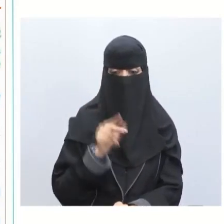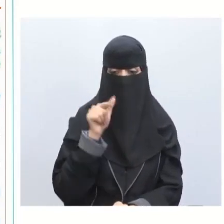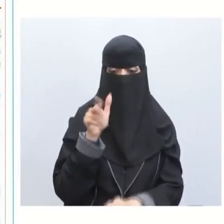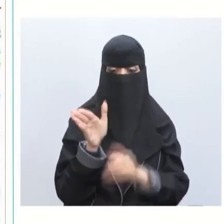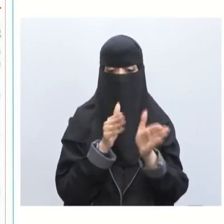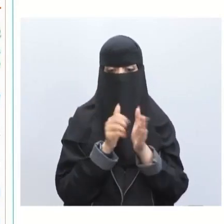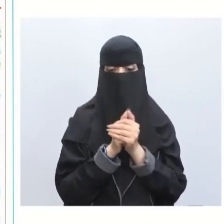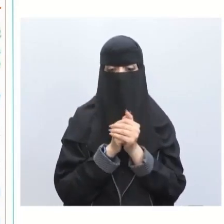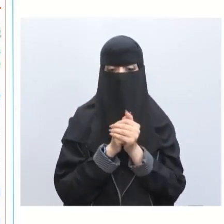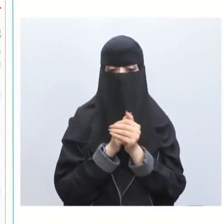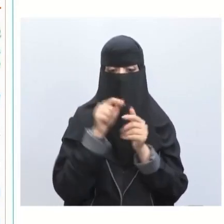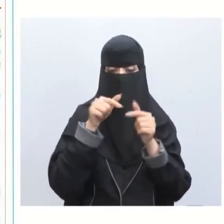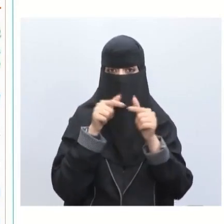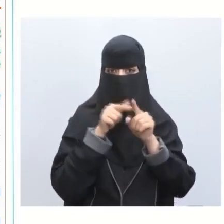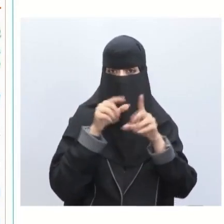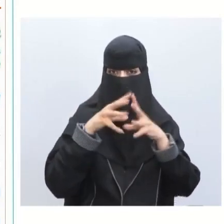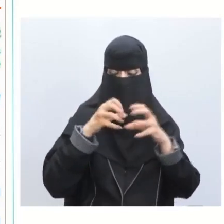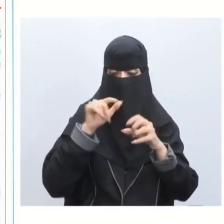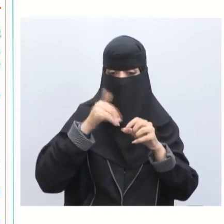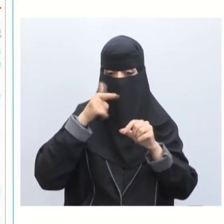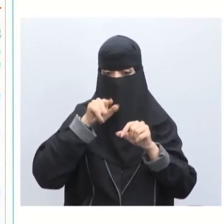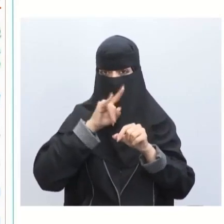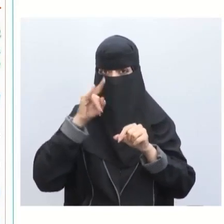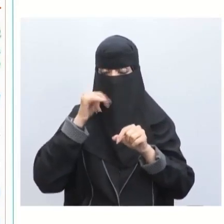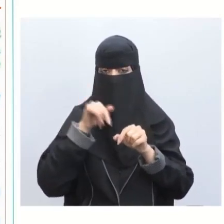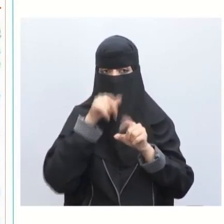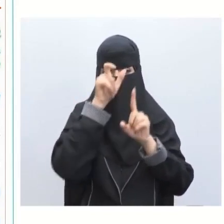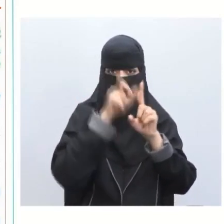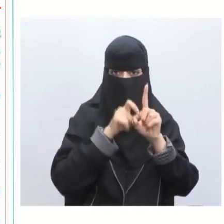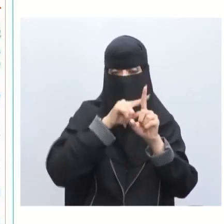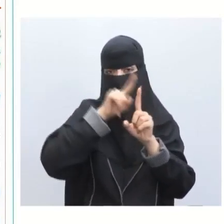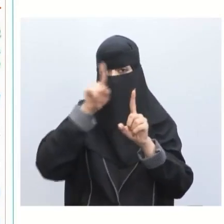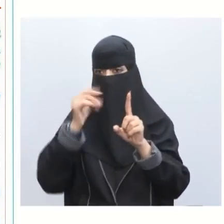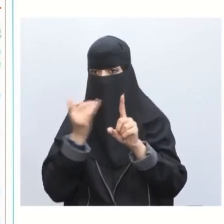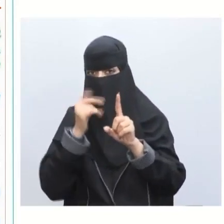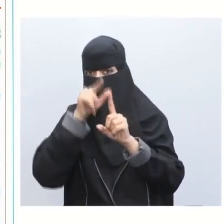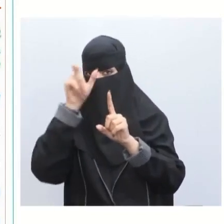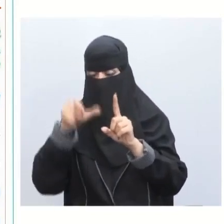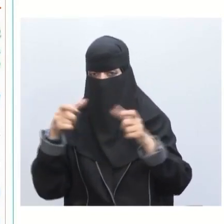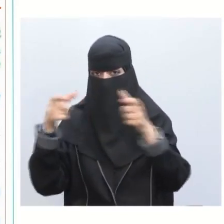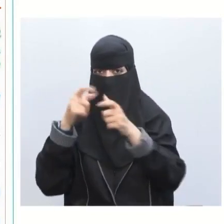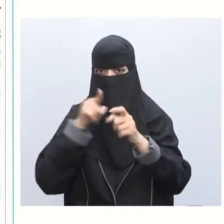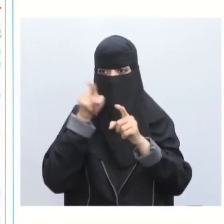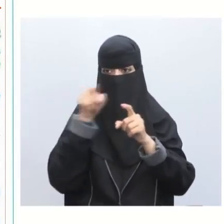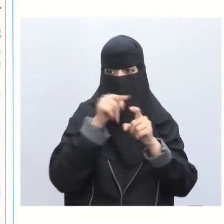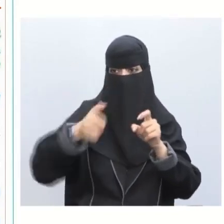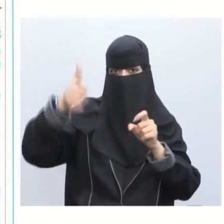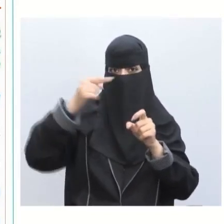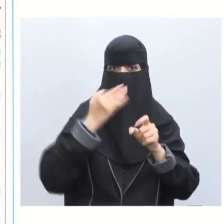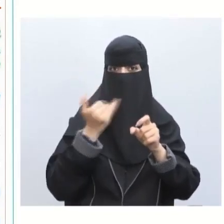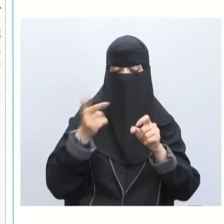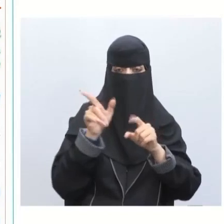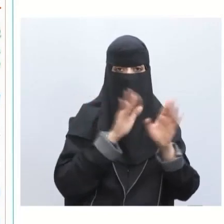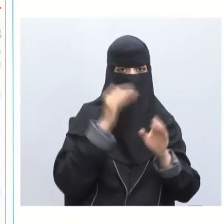تعالى يا ايها الذين امنوا لا يسخر قوم من قوم عسى ان يكونوا خيرا منهم ولا